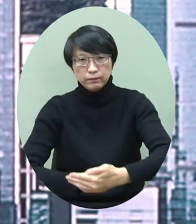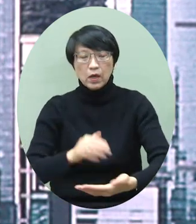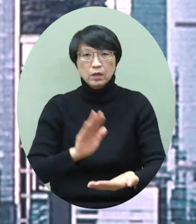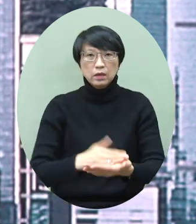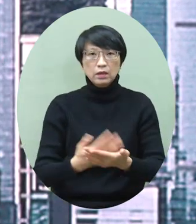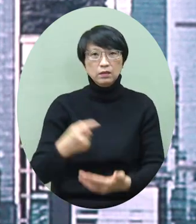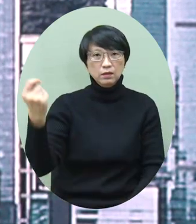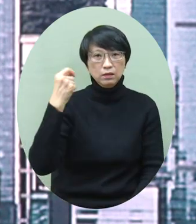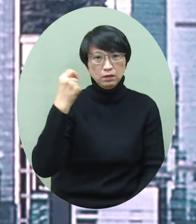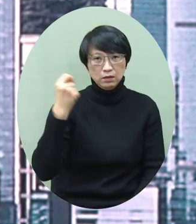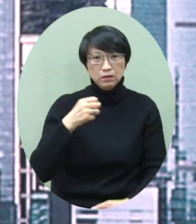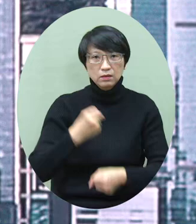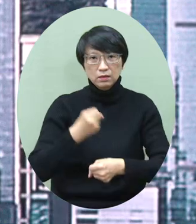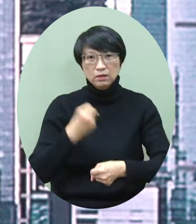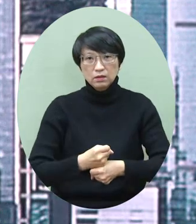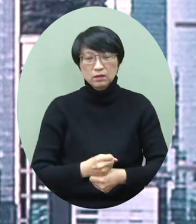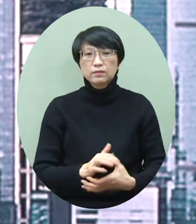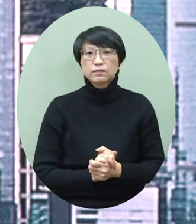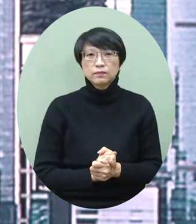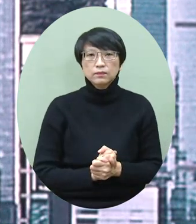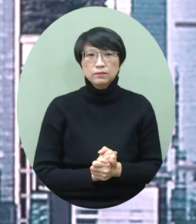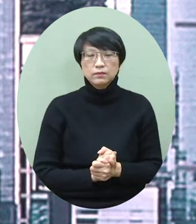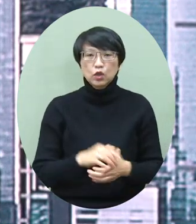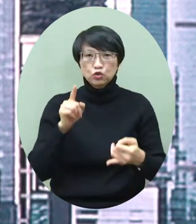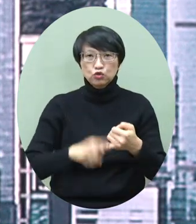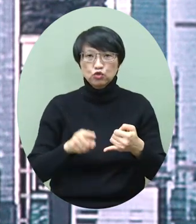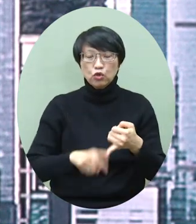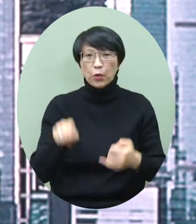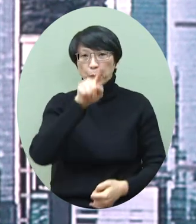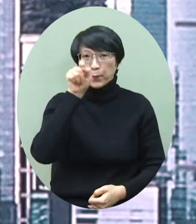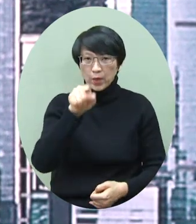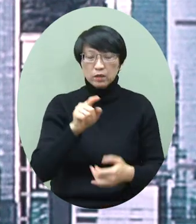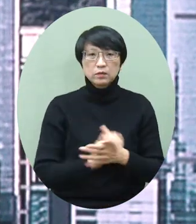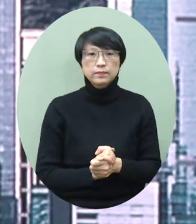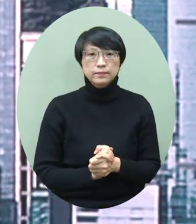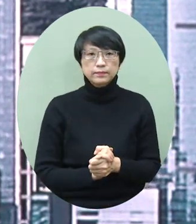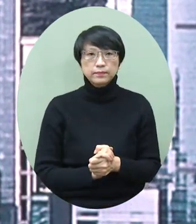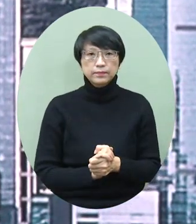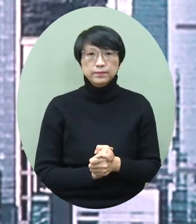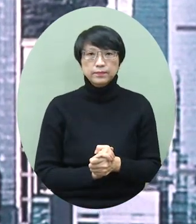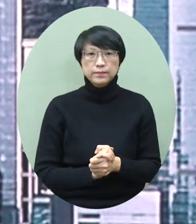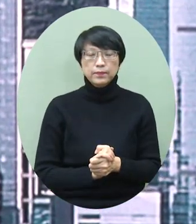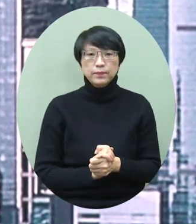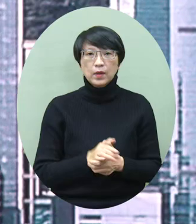全速地喺度進行緊嚇。 或者最後一個提問啦嚇，呢邊第二